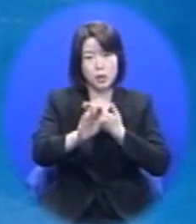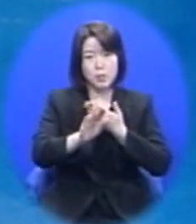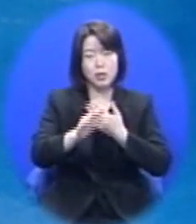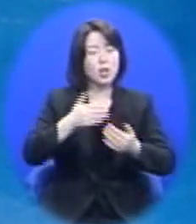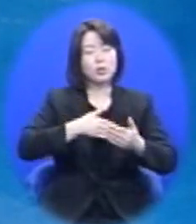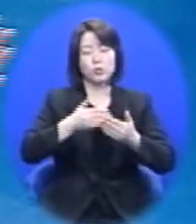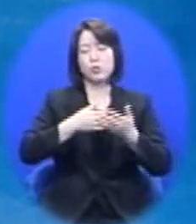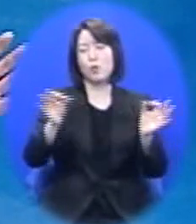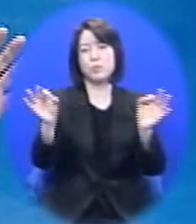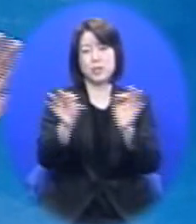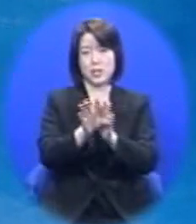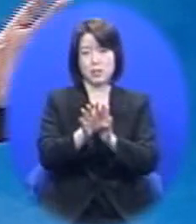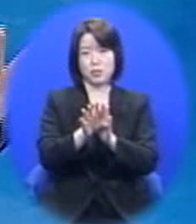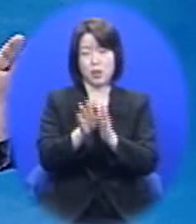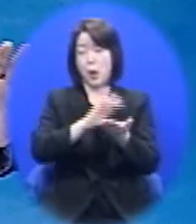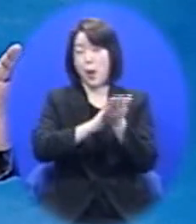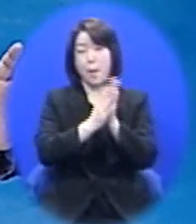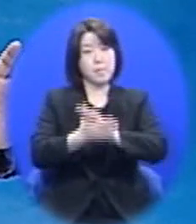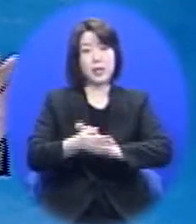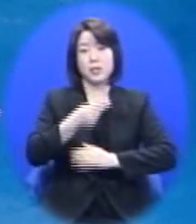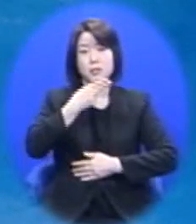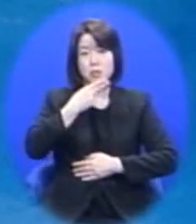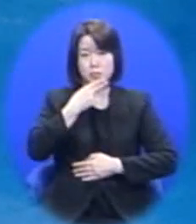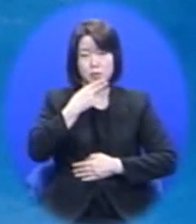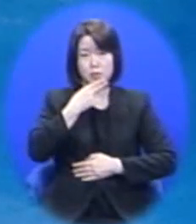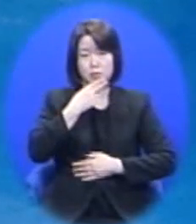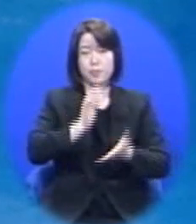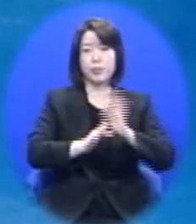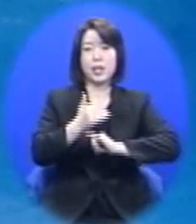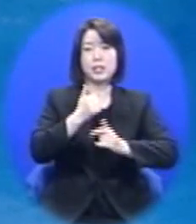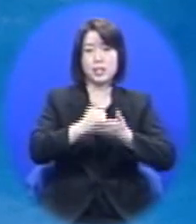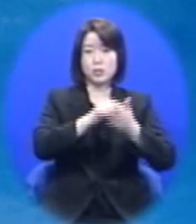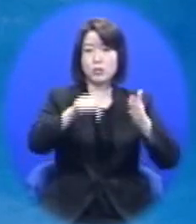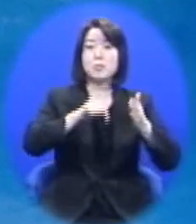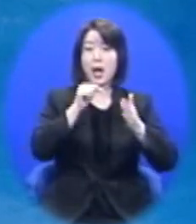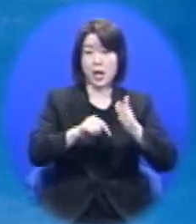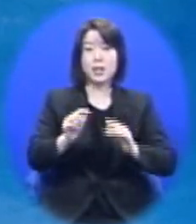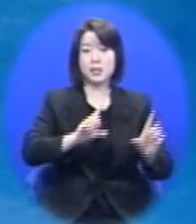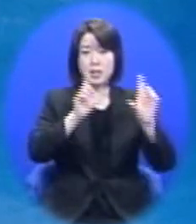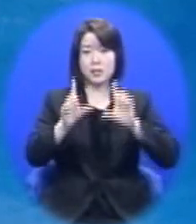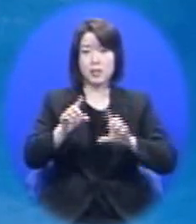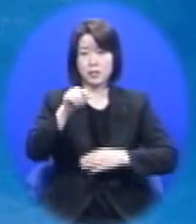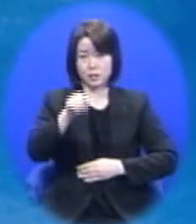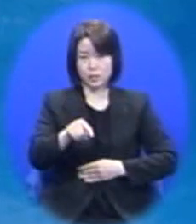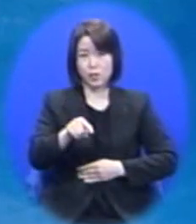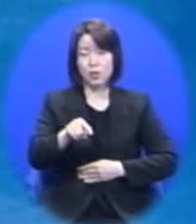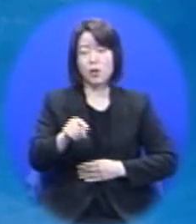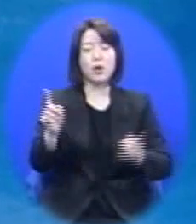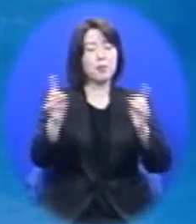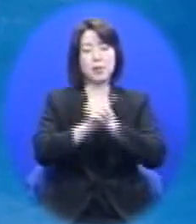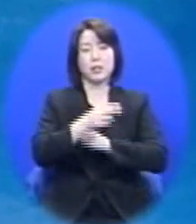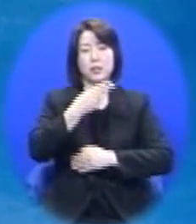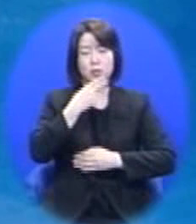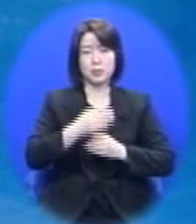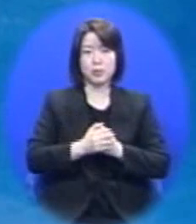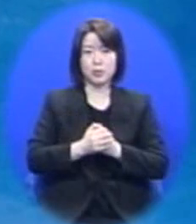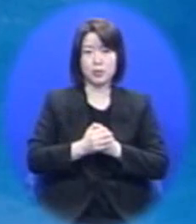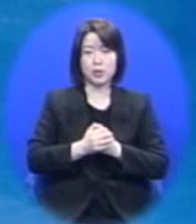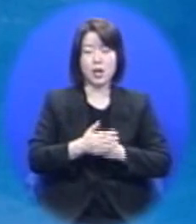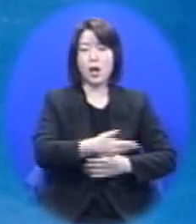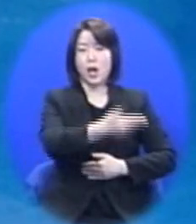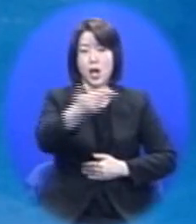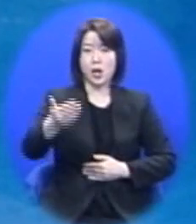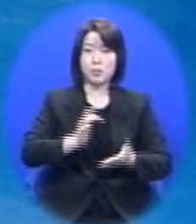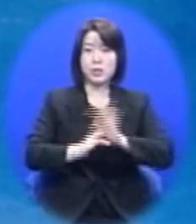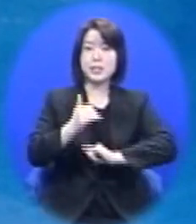없으니까. 진짜 중요한 거는 변한 게 없어요. 예수님 안에 사는. 여러분, 예수님 안에 사는 법을 배워야